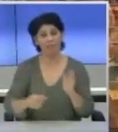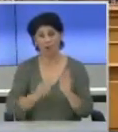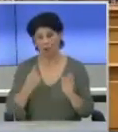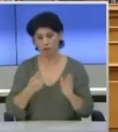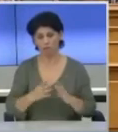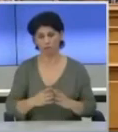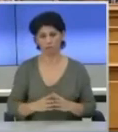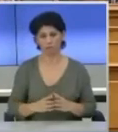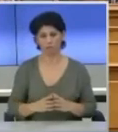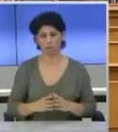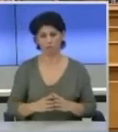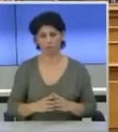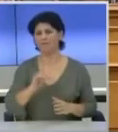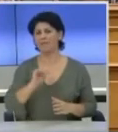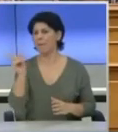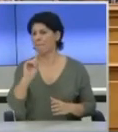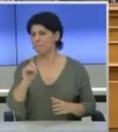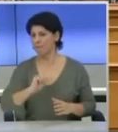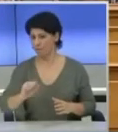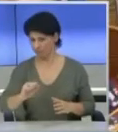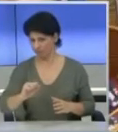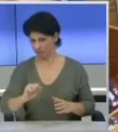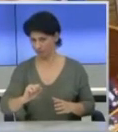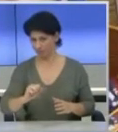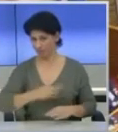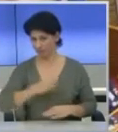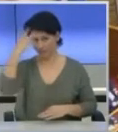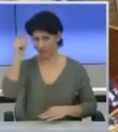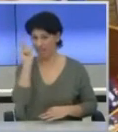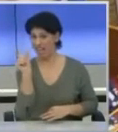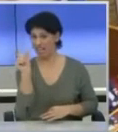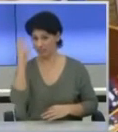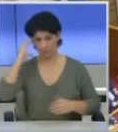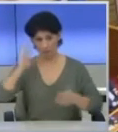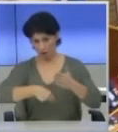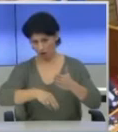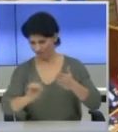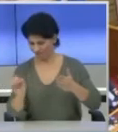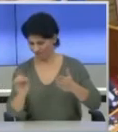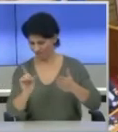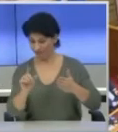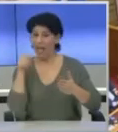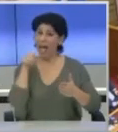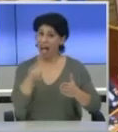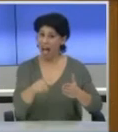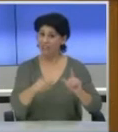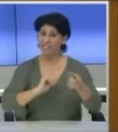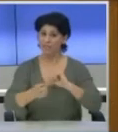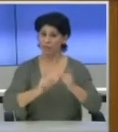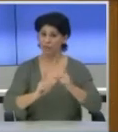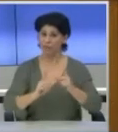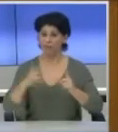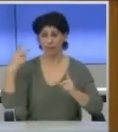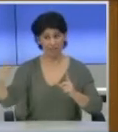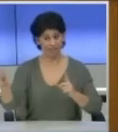αυτή τη φορά, μη σας φοβίζει, κύριε Τσίπρα, η λέξη. Γιατί αυτού του τύπου τις συμφωνίες